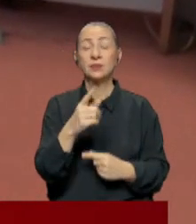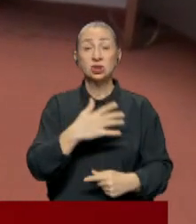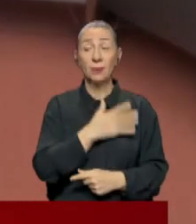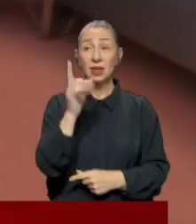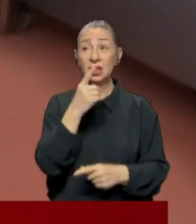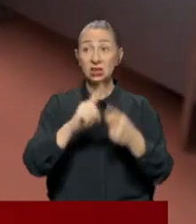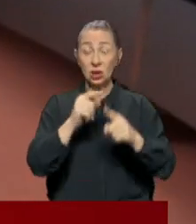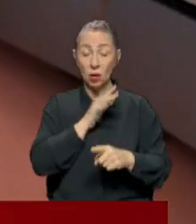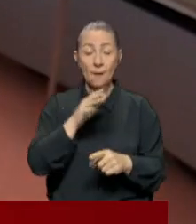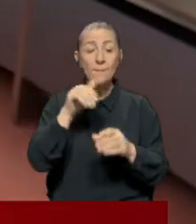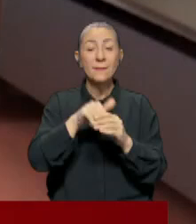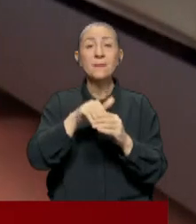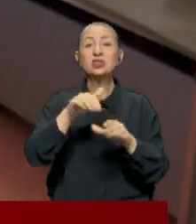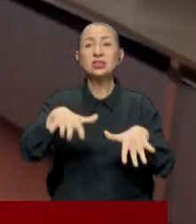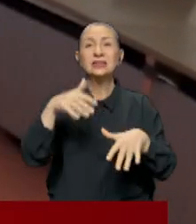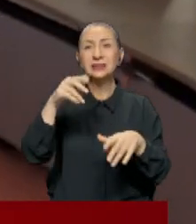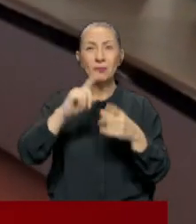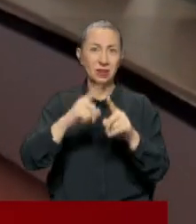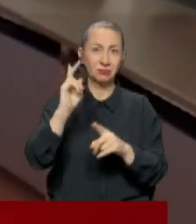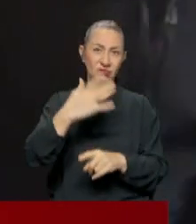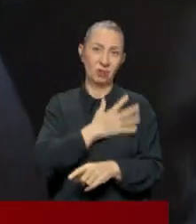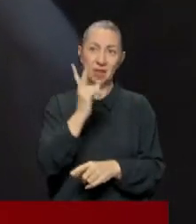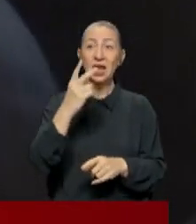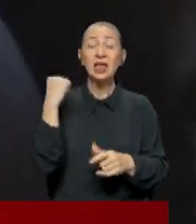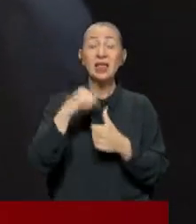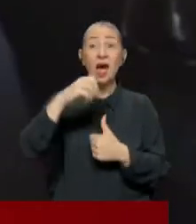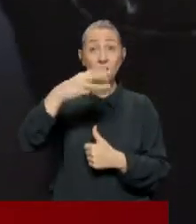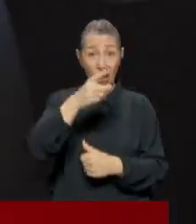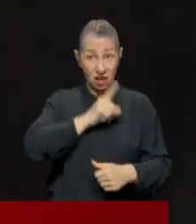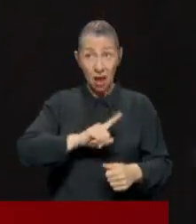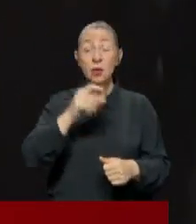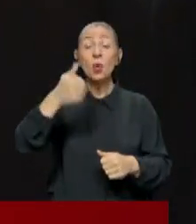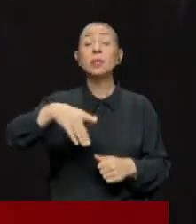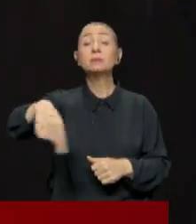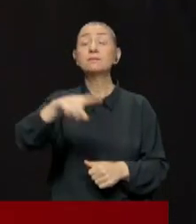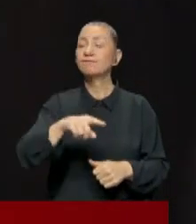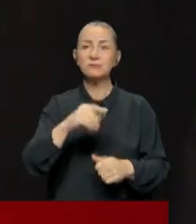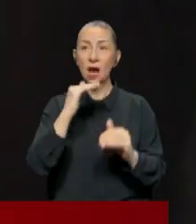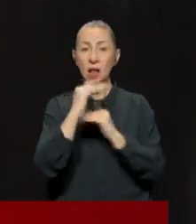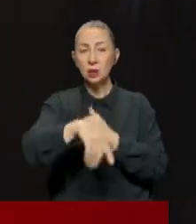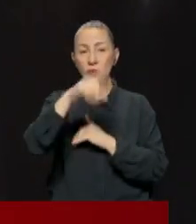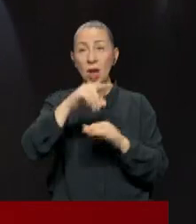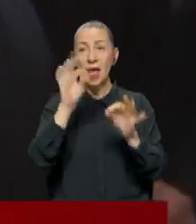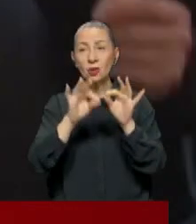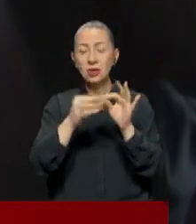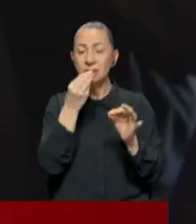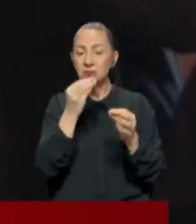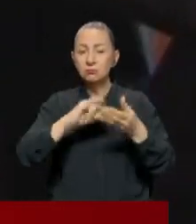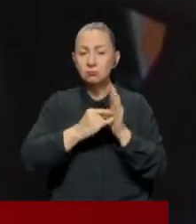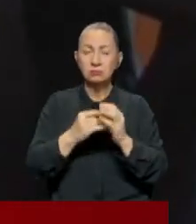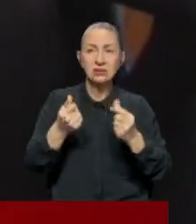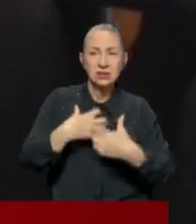lideri Kılıçdaroğlu'nun parti meclis toplantısında Erdoğan'ın yeniden adaylığıyla ilgili kurmaylarına halkın gündemi ekonomi, geçim